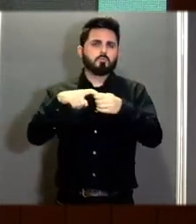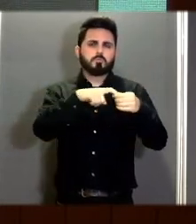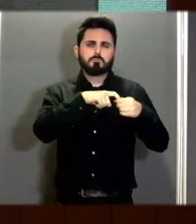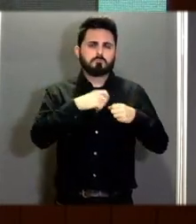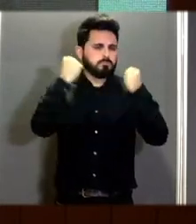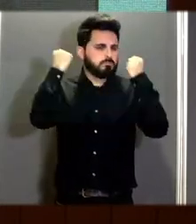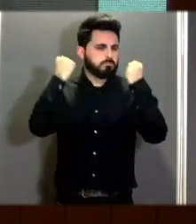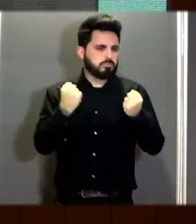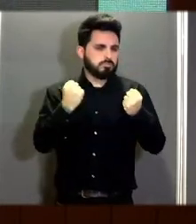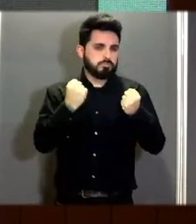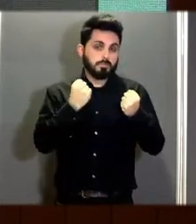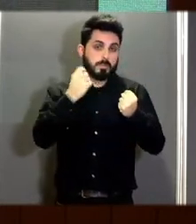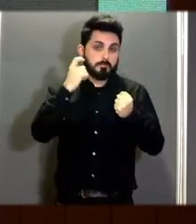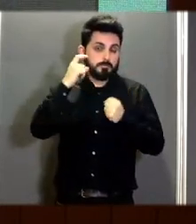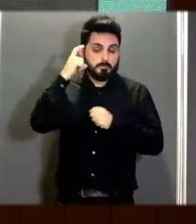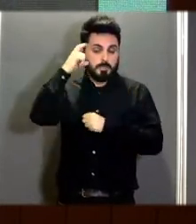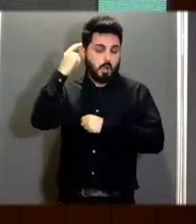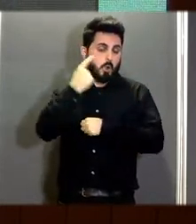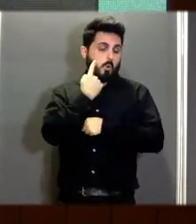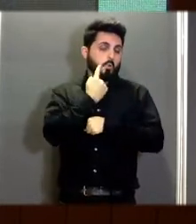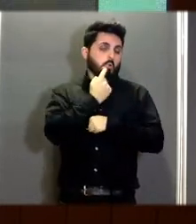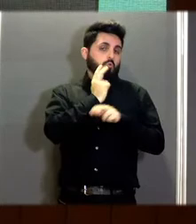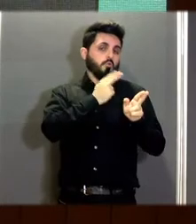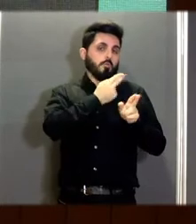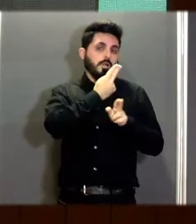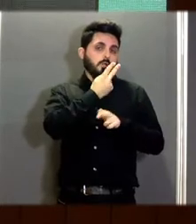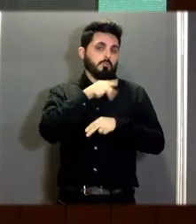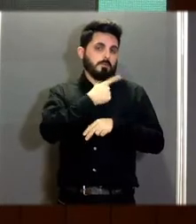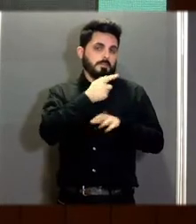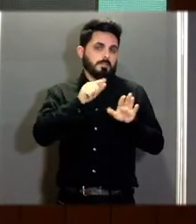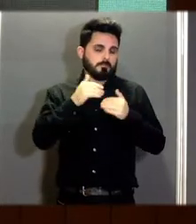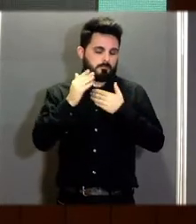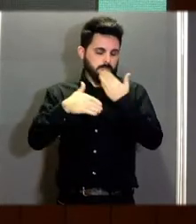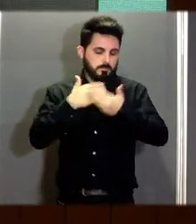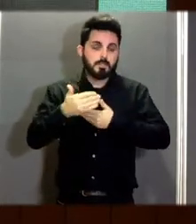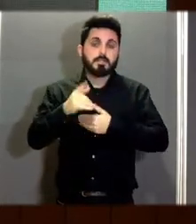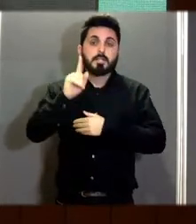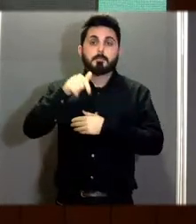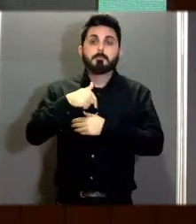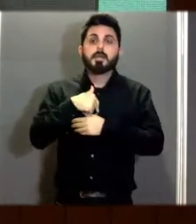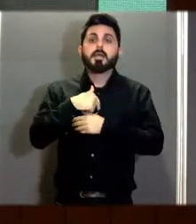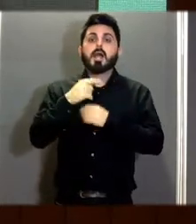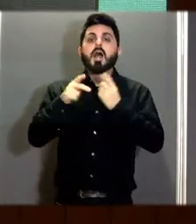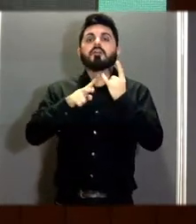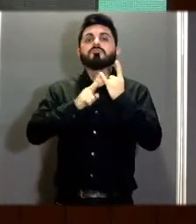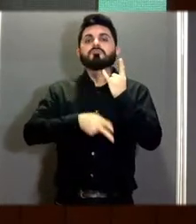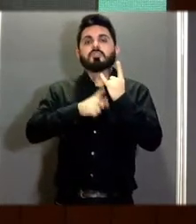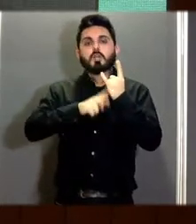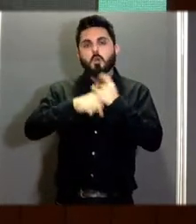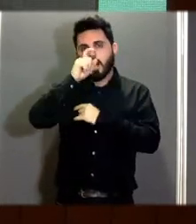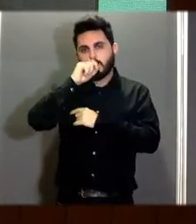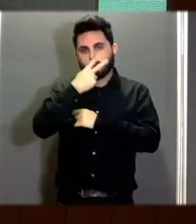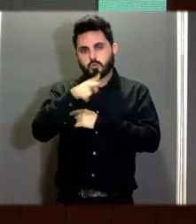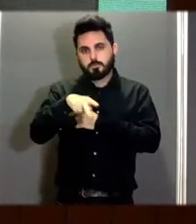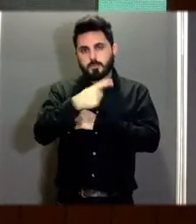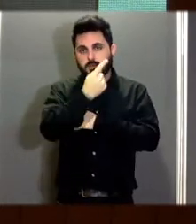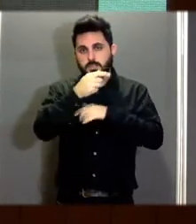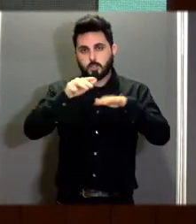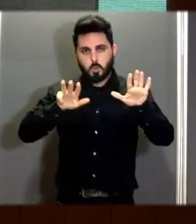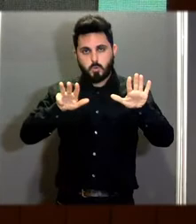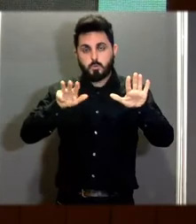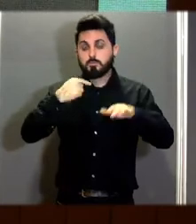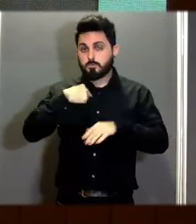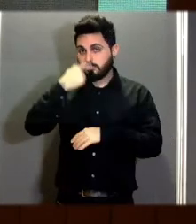de l'1 d'octubre de 2017, també és, com deies abans, a la tardor de 2019. Recordo aquells